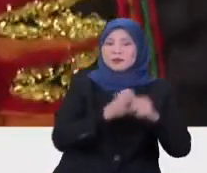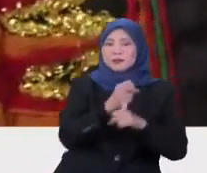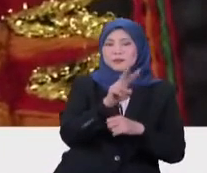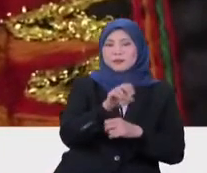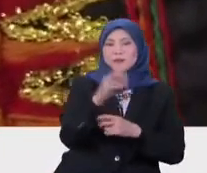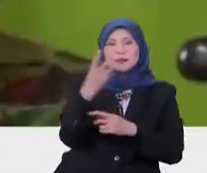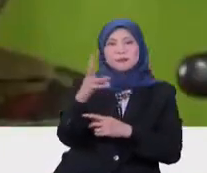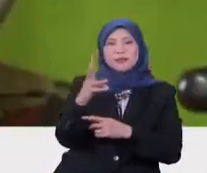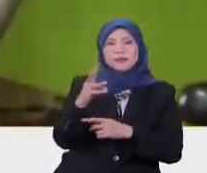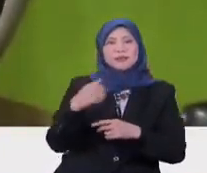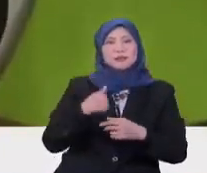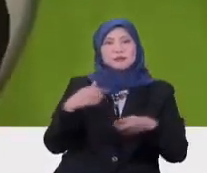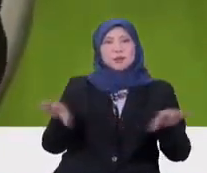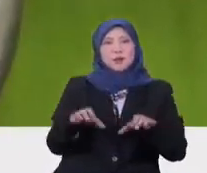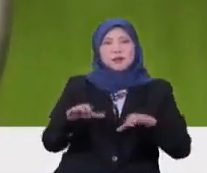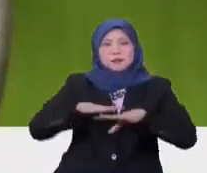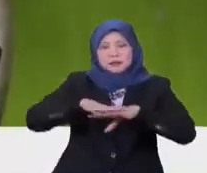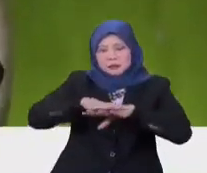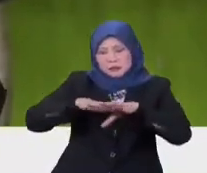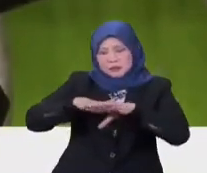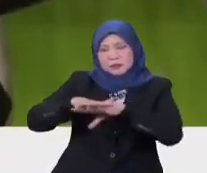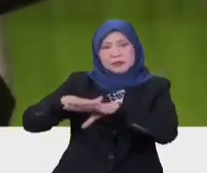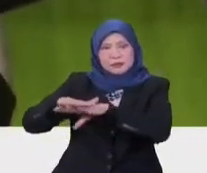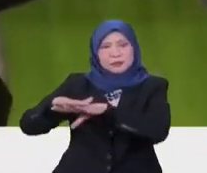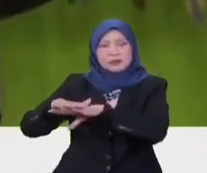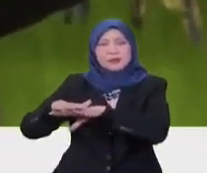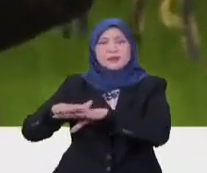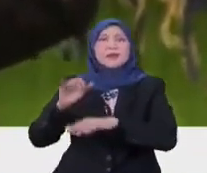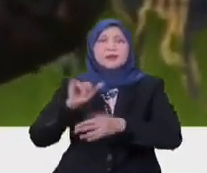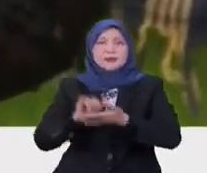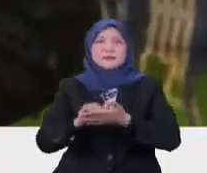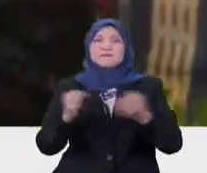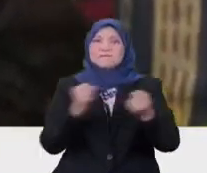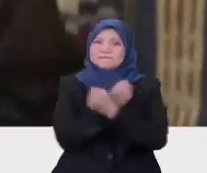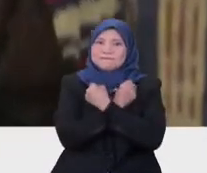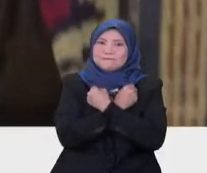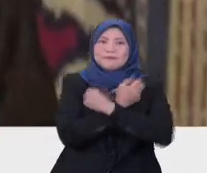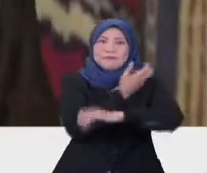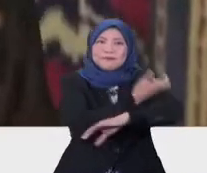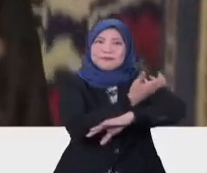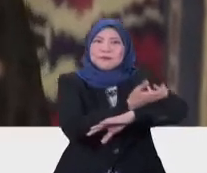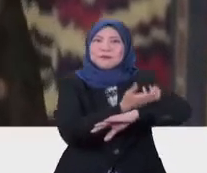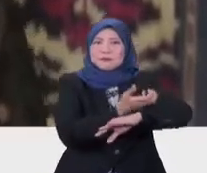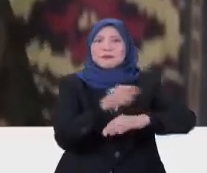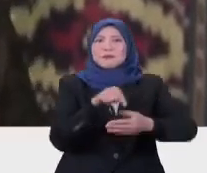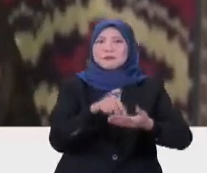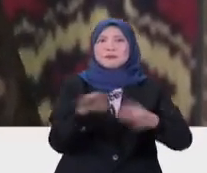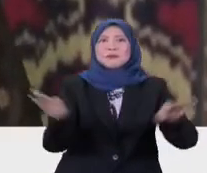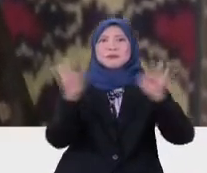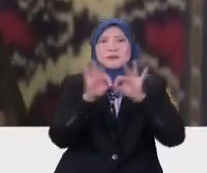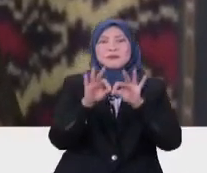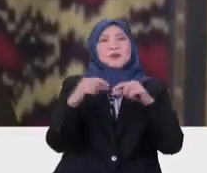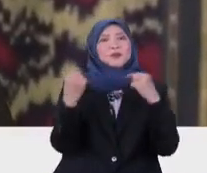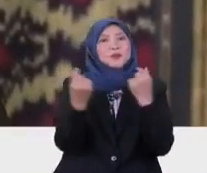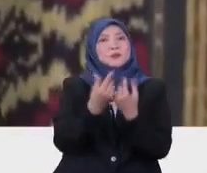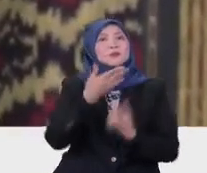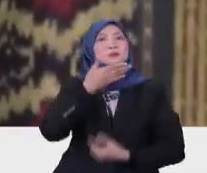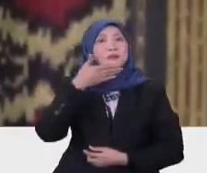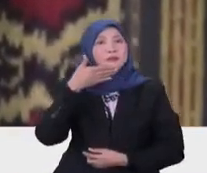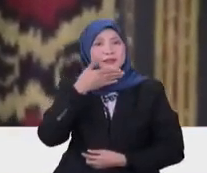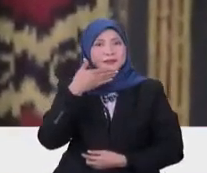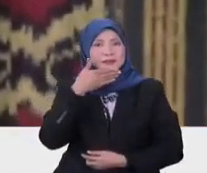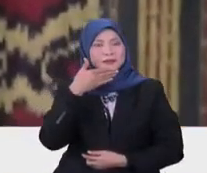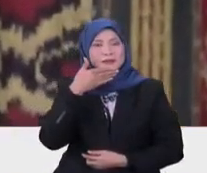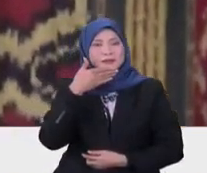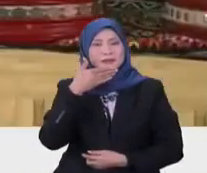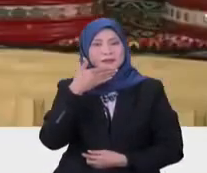kelas-kelas Lenangkit. Itu kita mencintai tinungkusan ataupun warisan ini bukan mudah sebenarnya. Kepada anak muda lah kan,